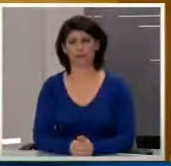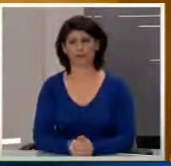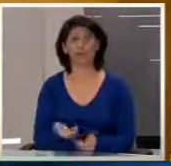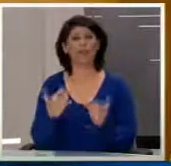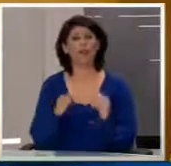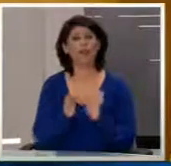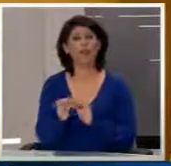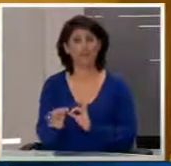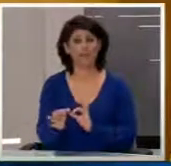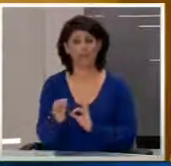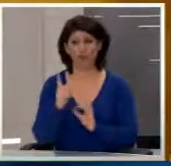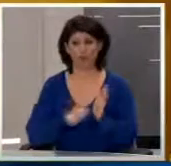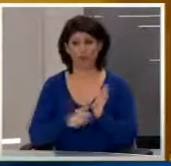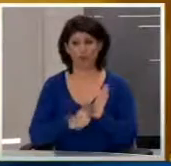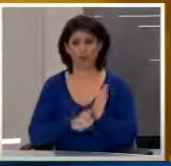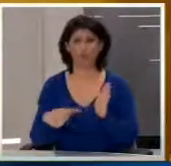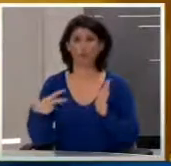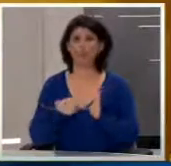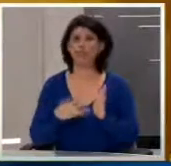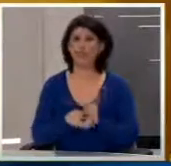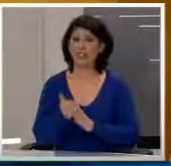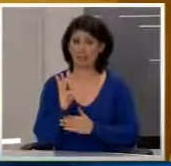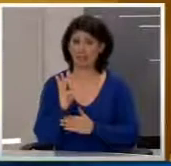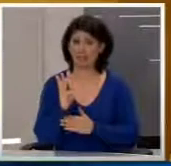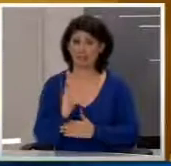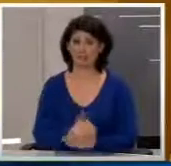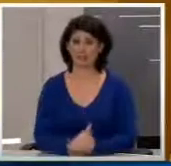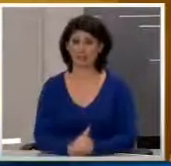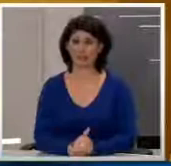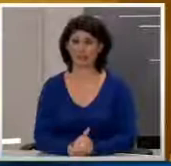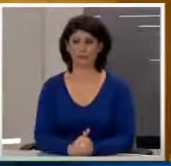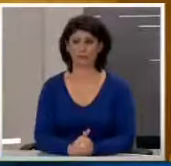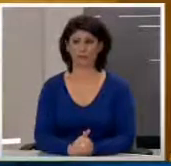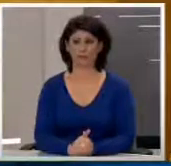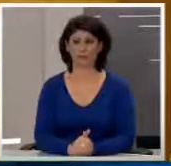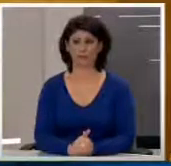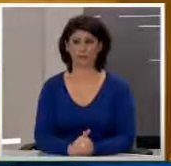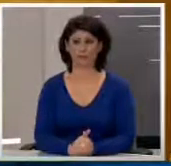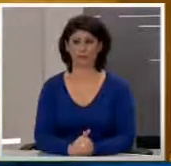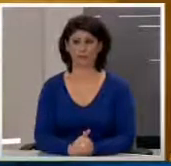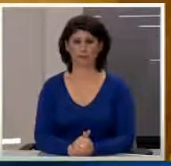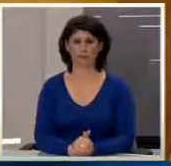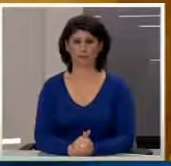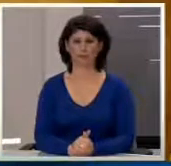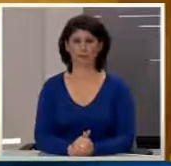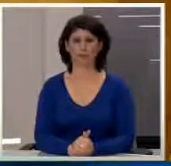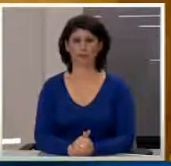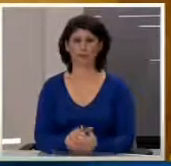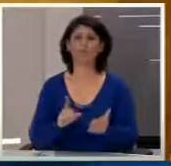ένα νόμο του 2013, το οποίο προέβλεπε